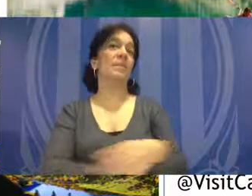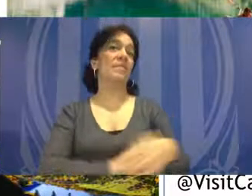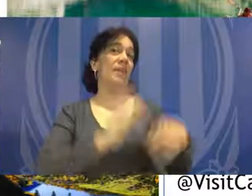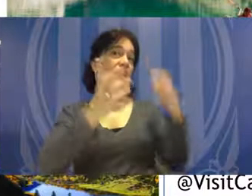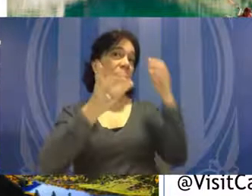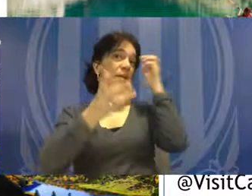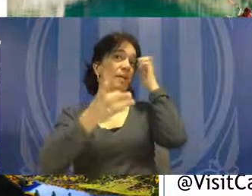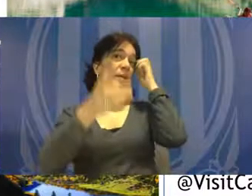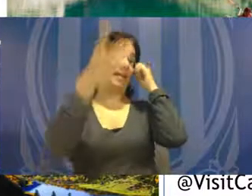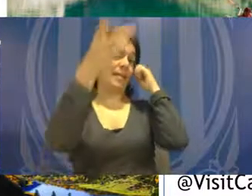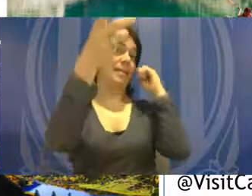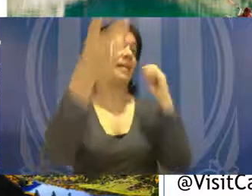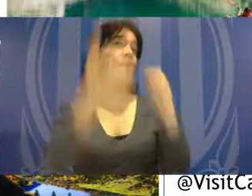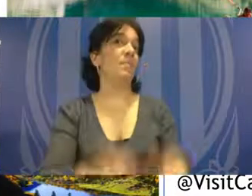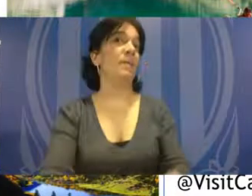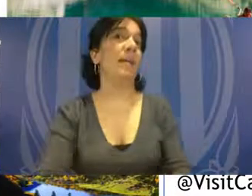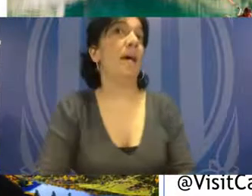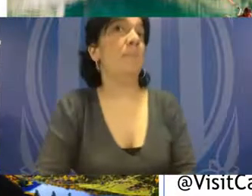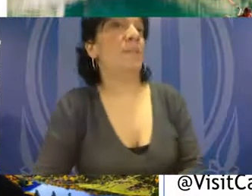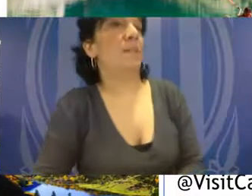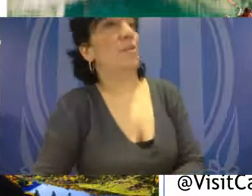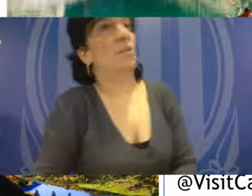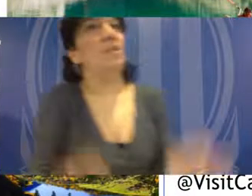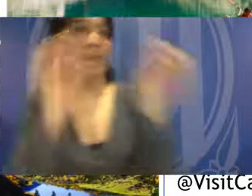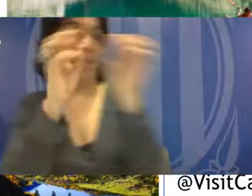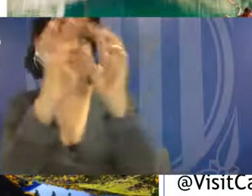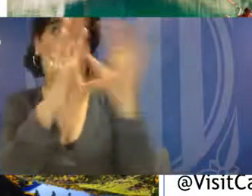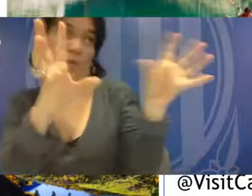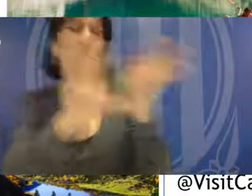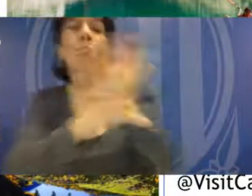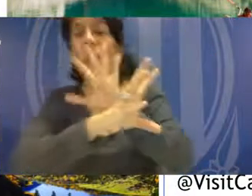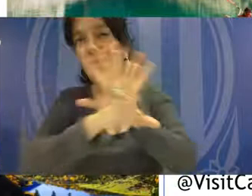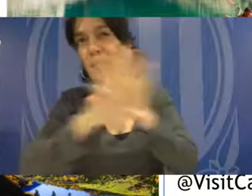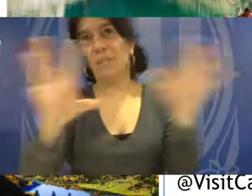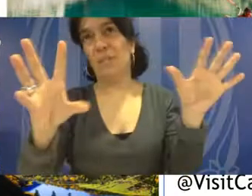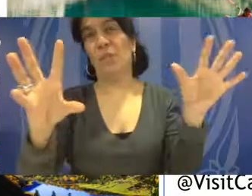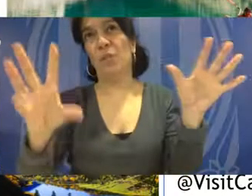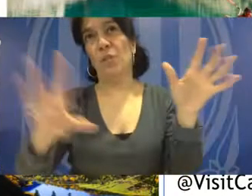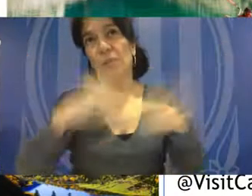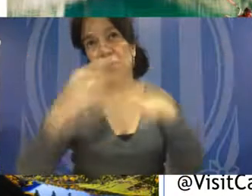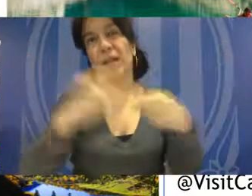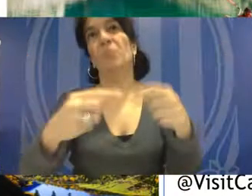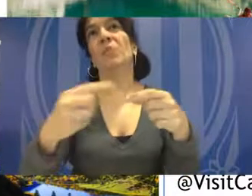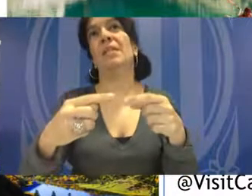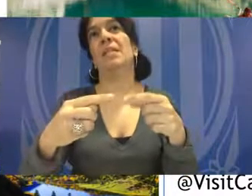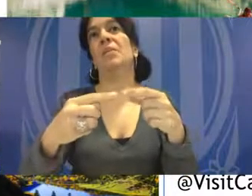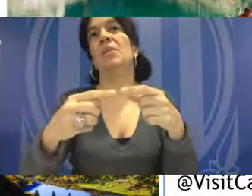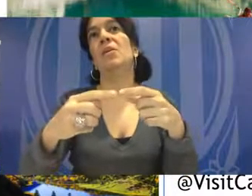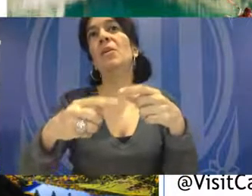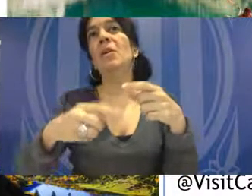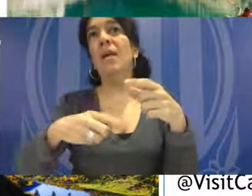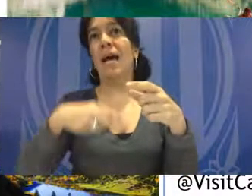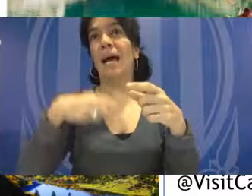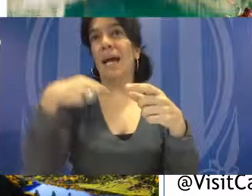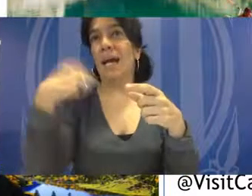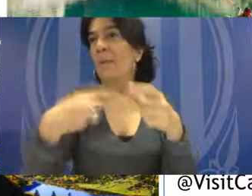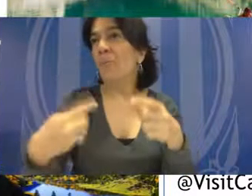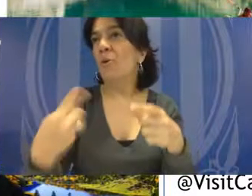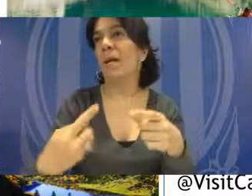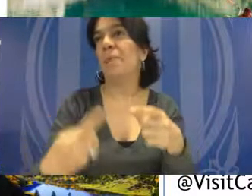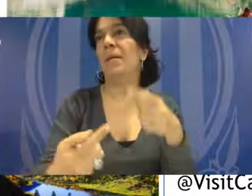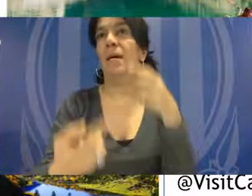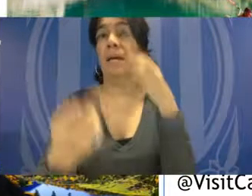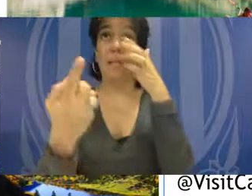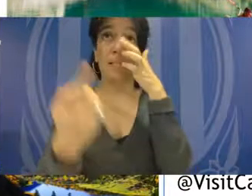El noi que va fer aquest vídeo amb la tècnica d'hiperlapse, que són diferents fotos, moltíssimes fotos, i llavors fa aquest muntatge de vídeo a càmera